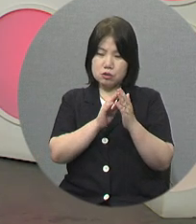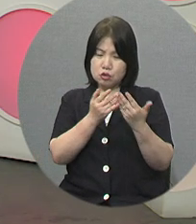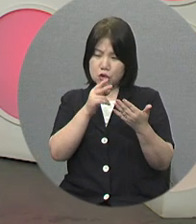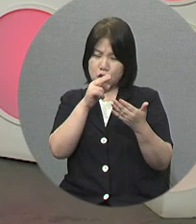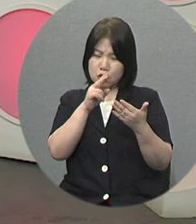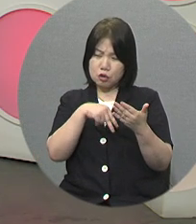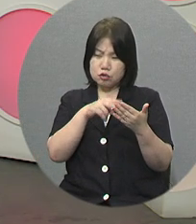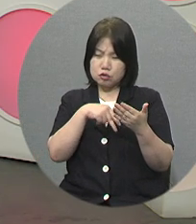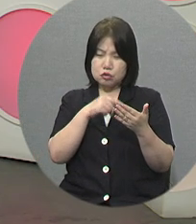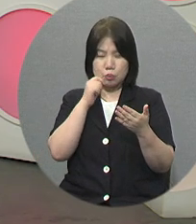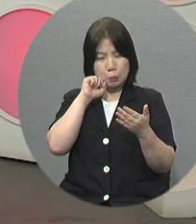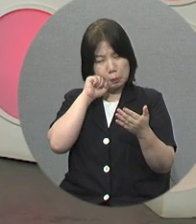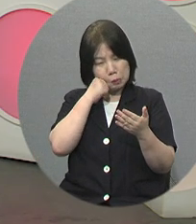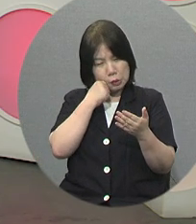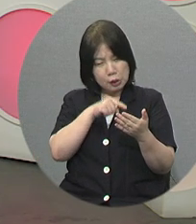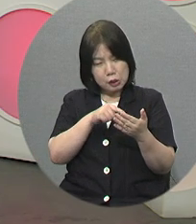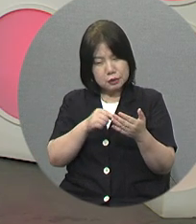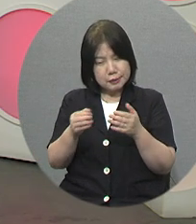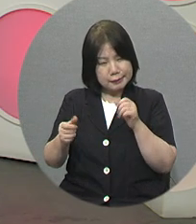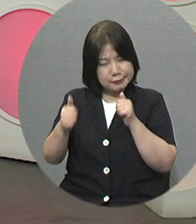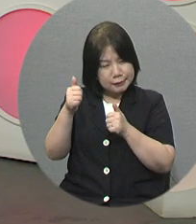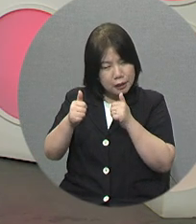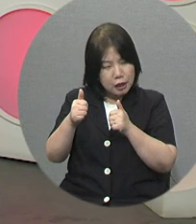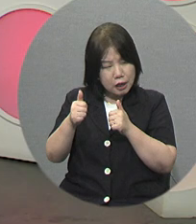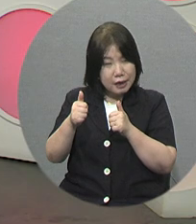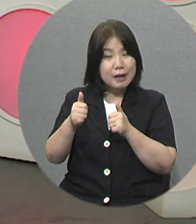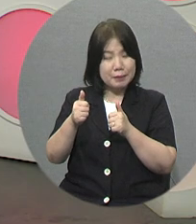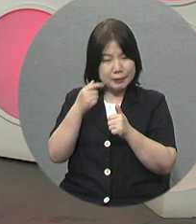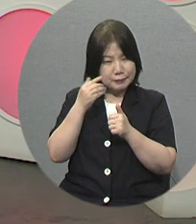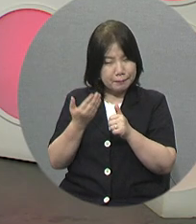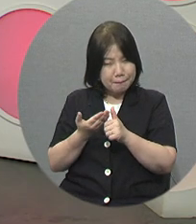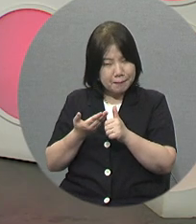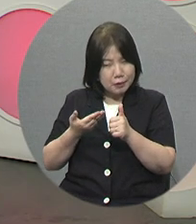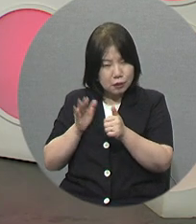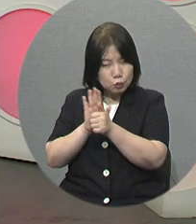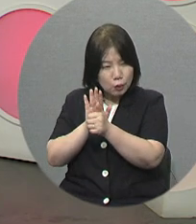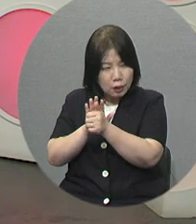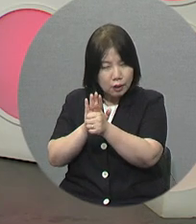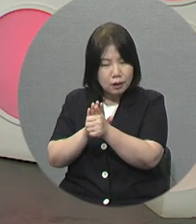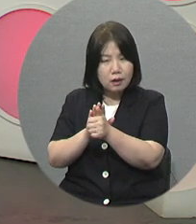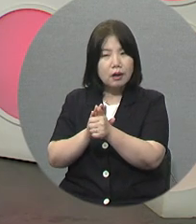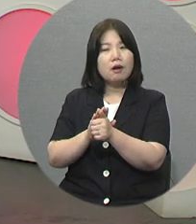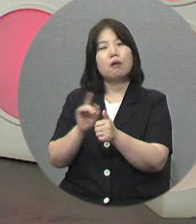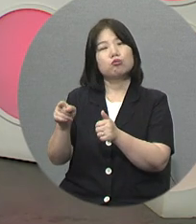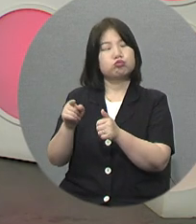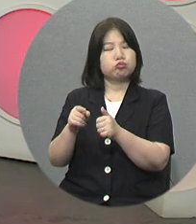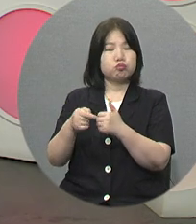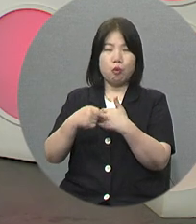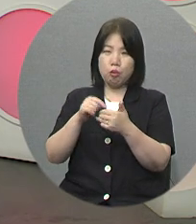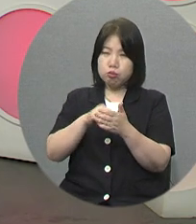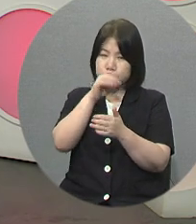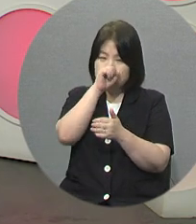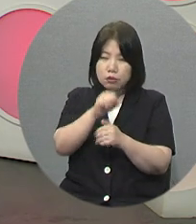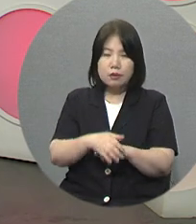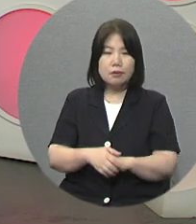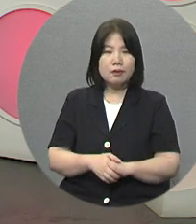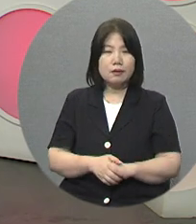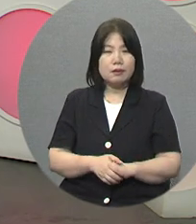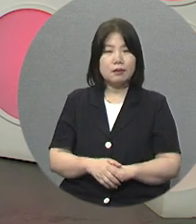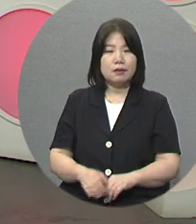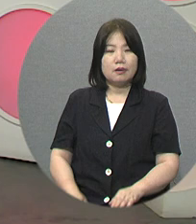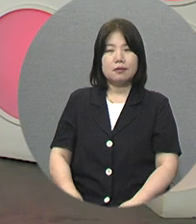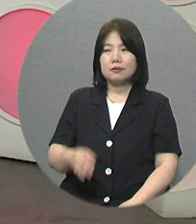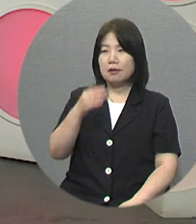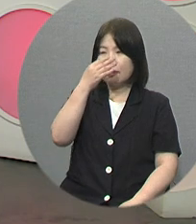못 읽으시는데 이걸 읽기 시합을 할 이 마음이 어렵단 말이지, 그렇게 얘기하기가. 근데 할머니들이 일부러